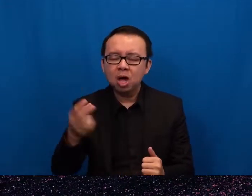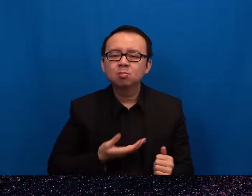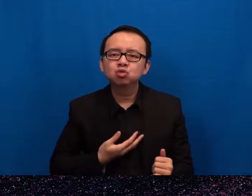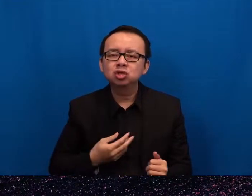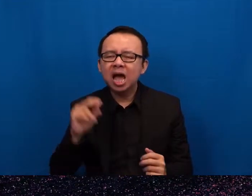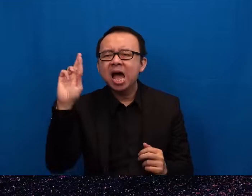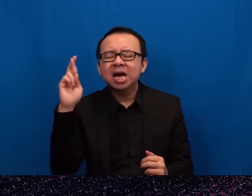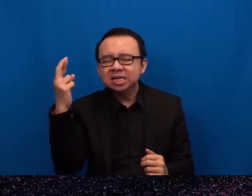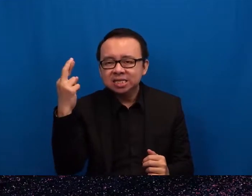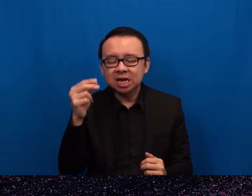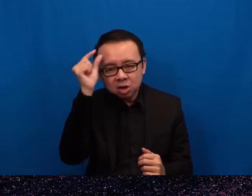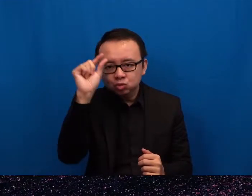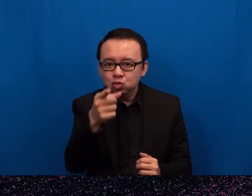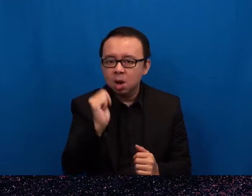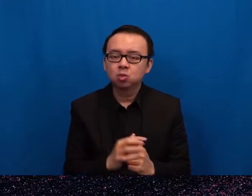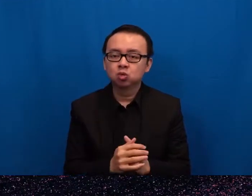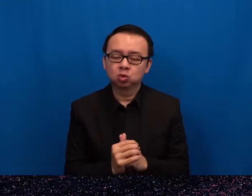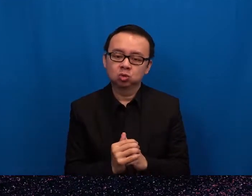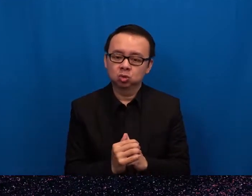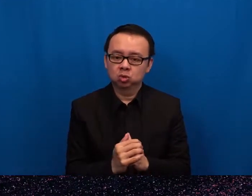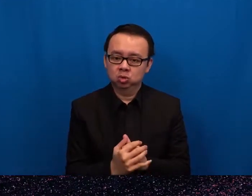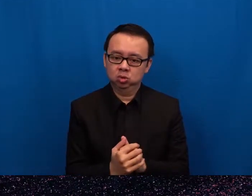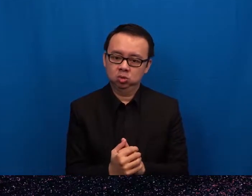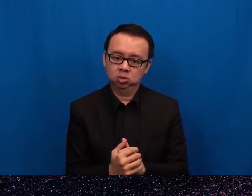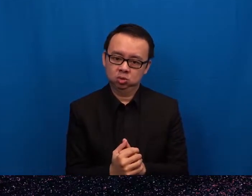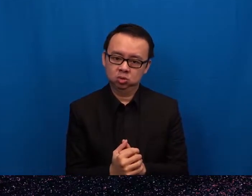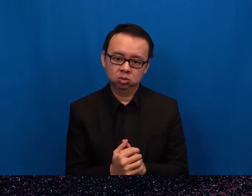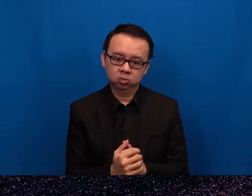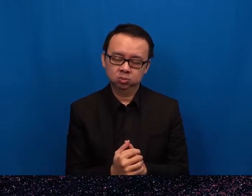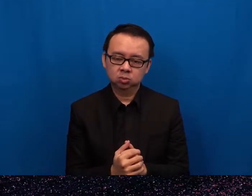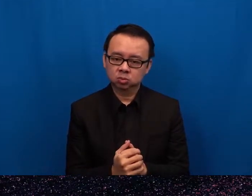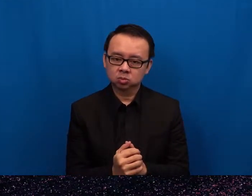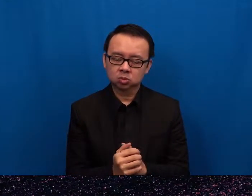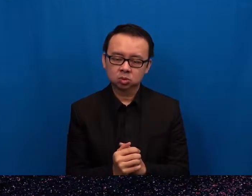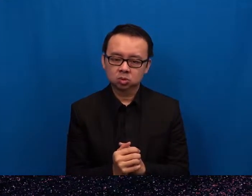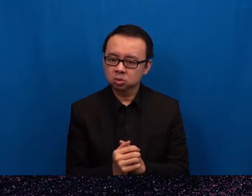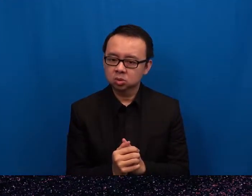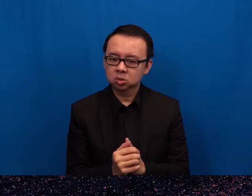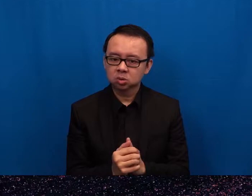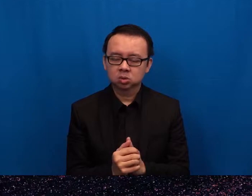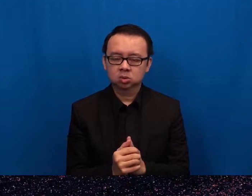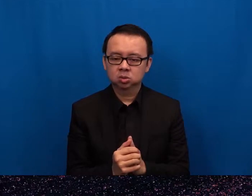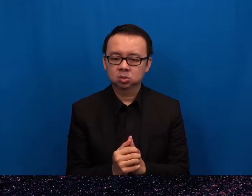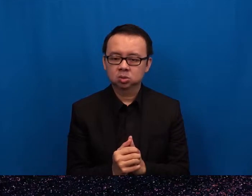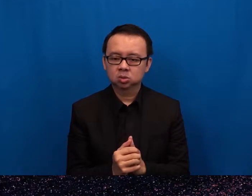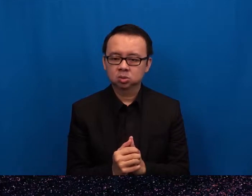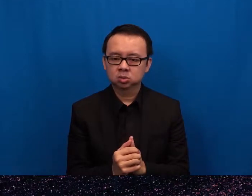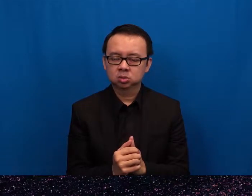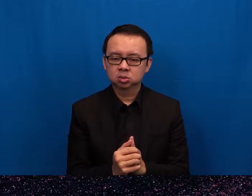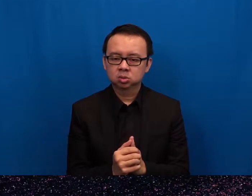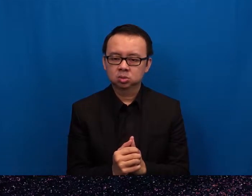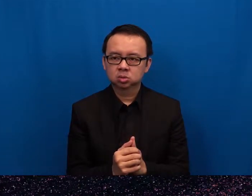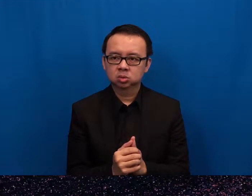try to save ourselves and would try to save our face. Jangan sampai kita itu survival